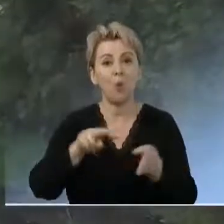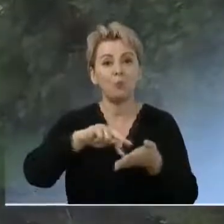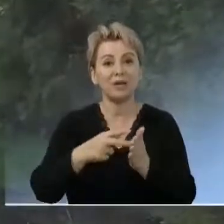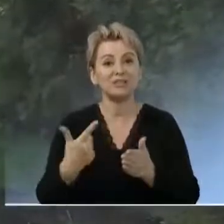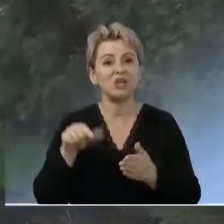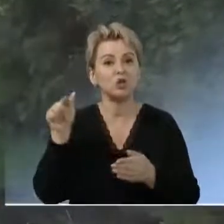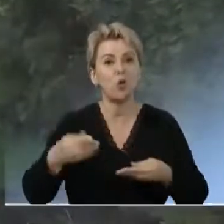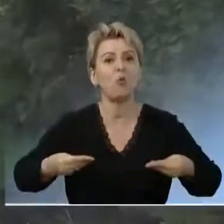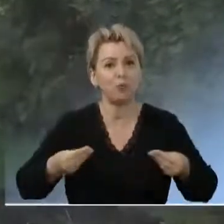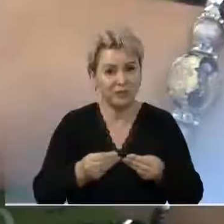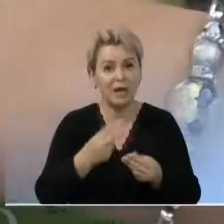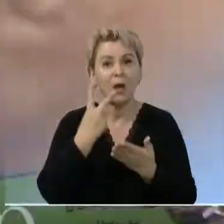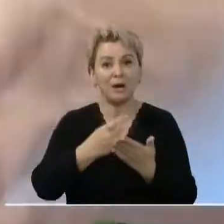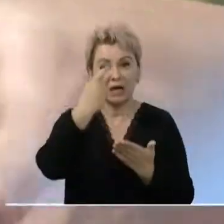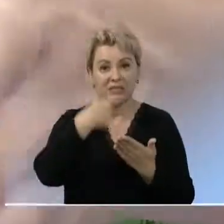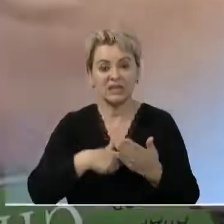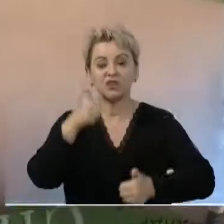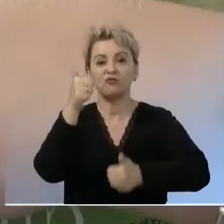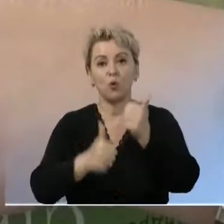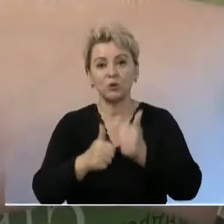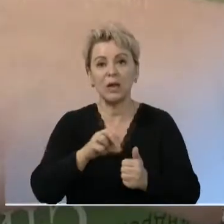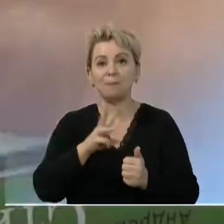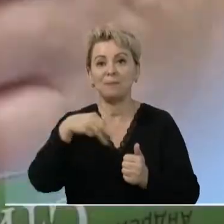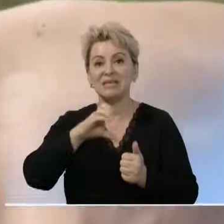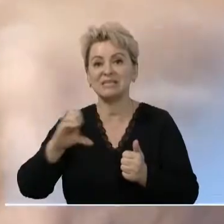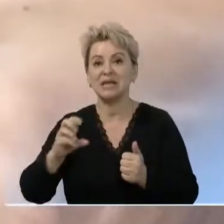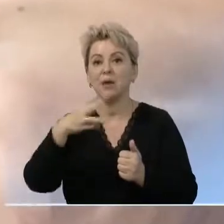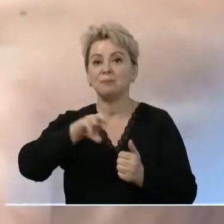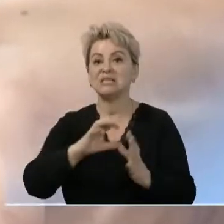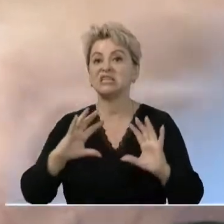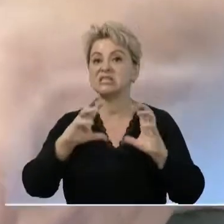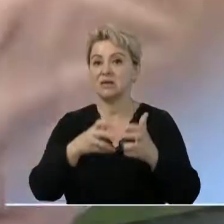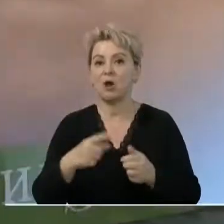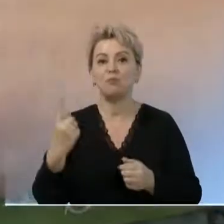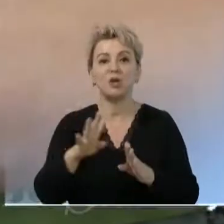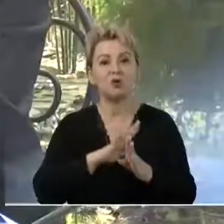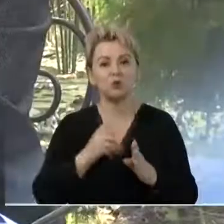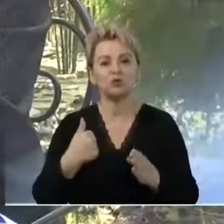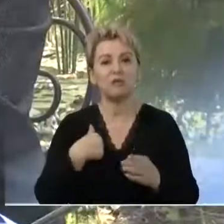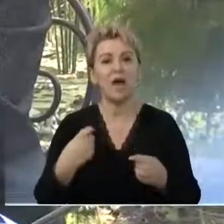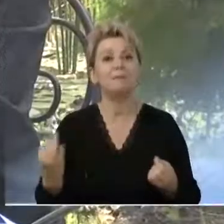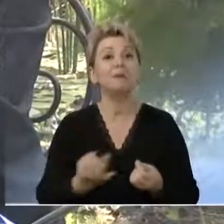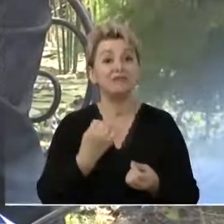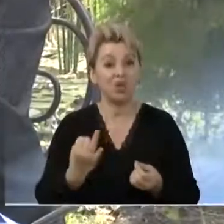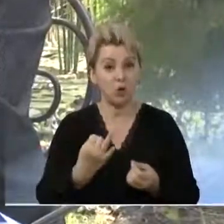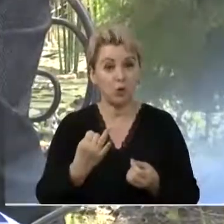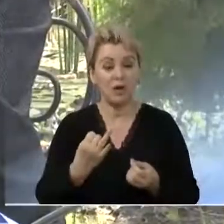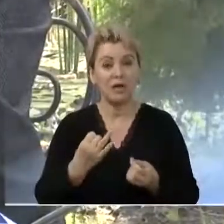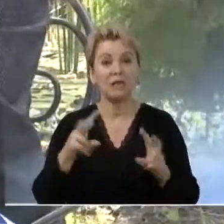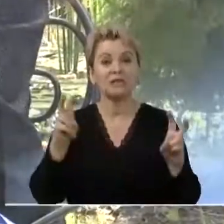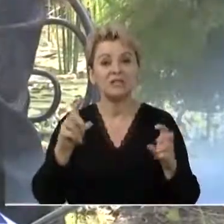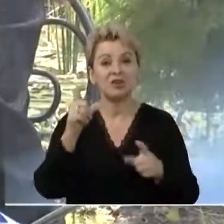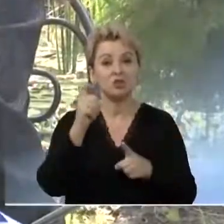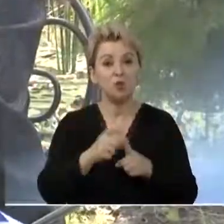где ее убедили показать себя в конкурсе «Мисс и миссис Земля». В первую очередь меня привлекло в названии